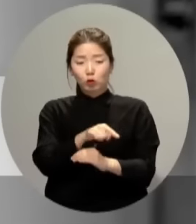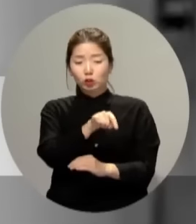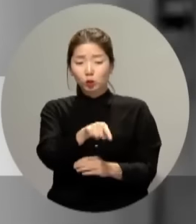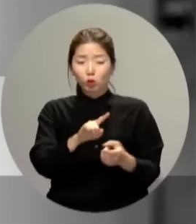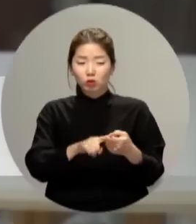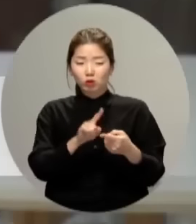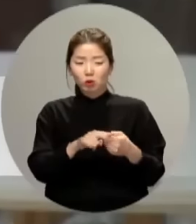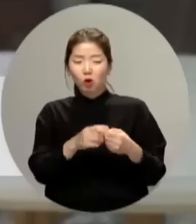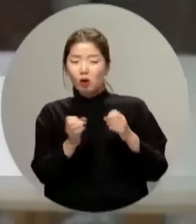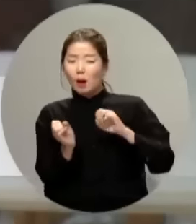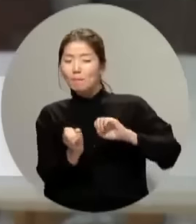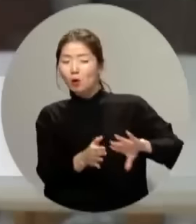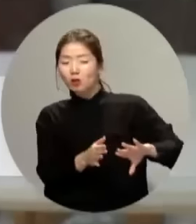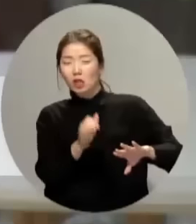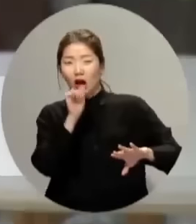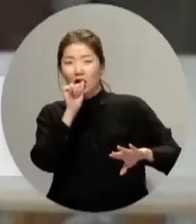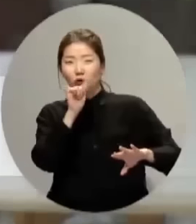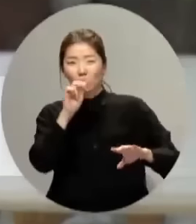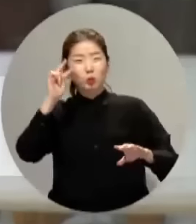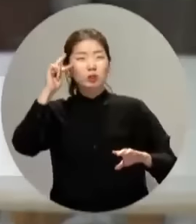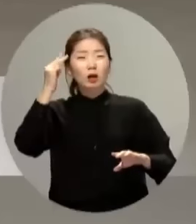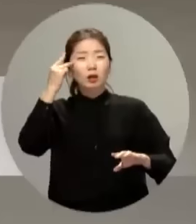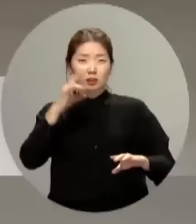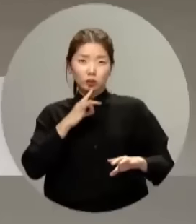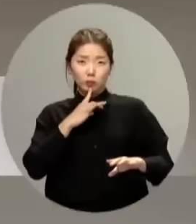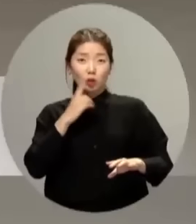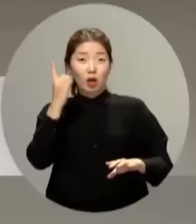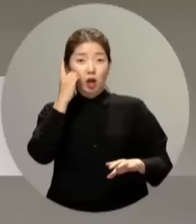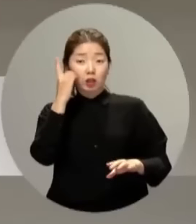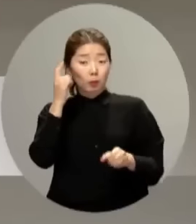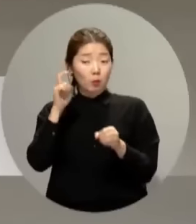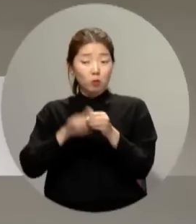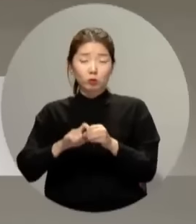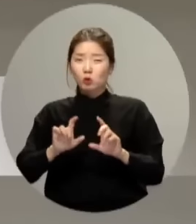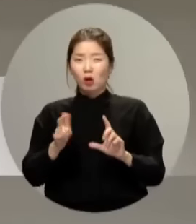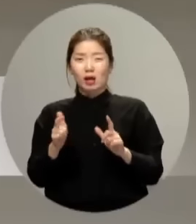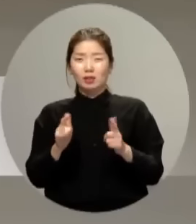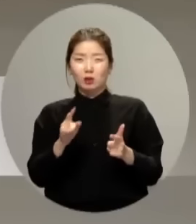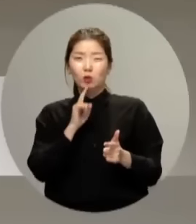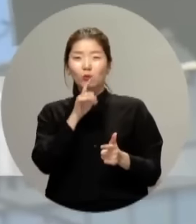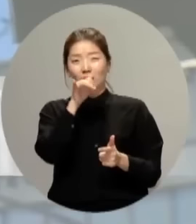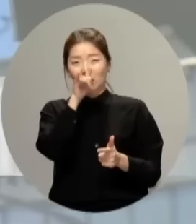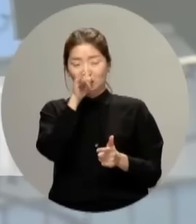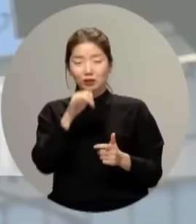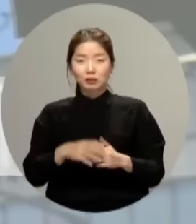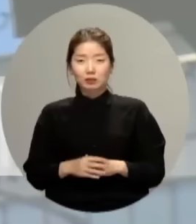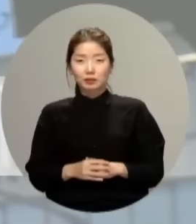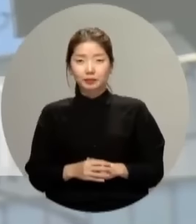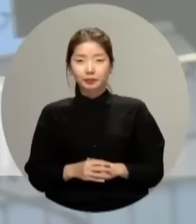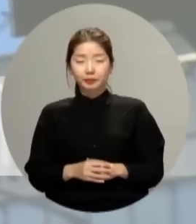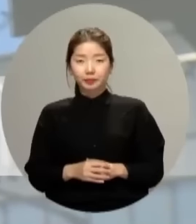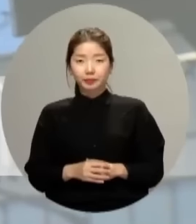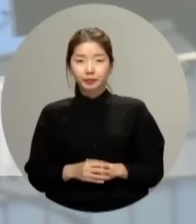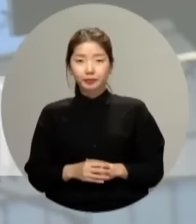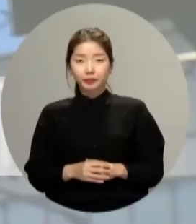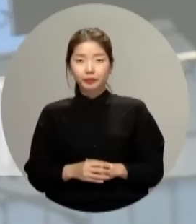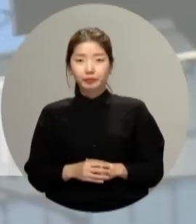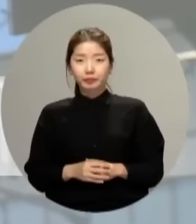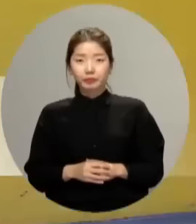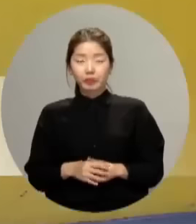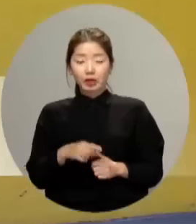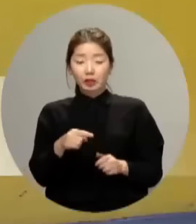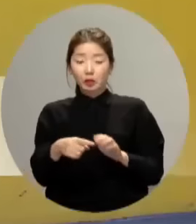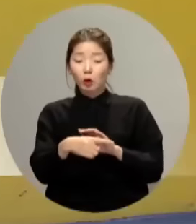택배함을 폐기하려는 철물로 착각했지 휴대전화를 노린 것은 아니라고 주장하는 것으로 알려졌습니다.